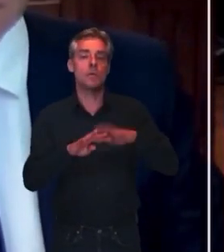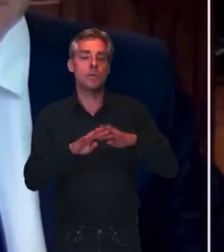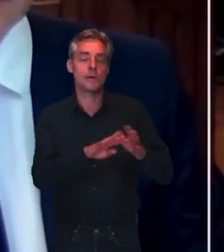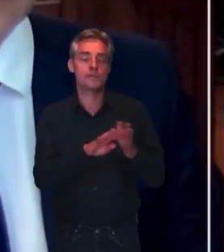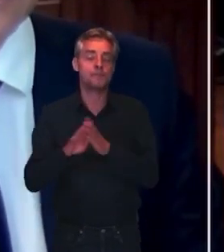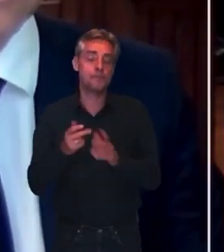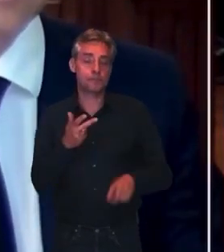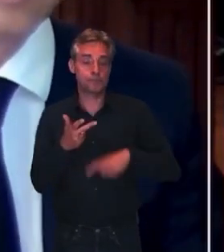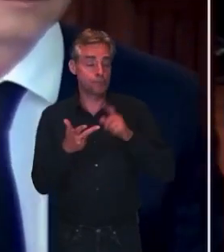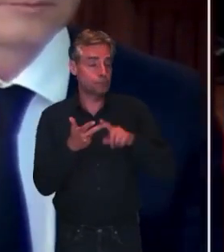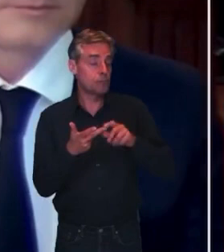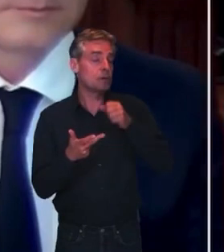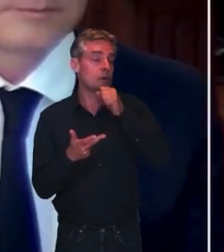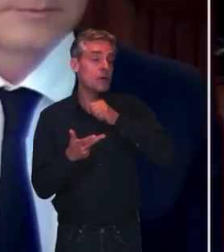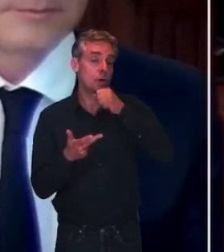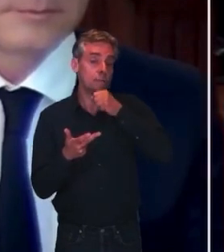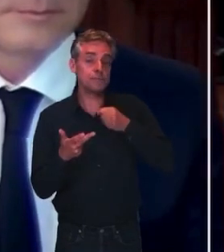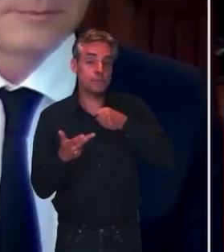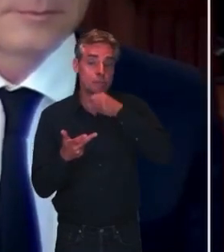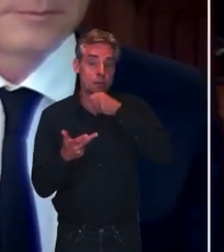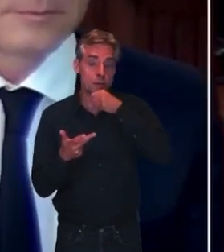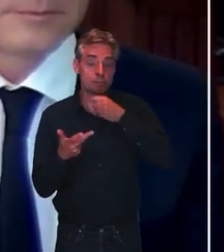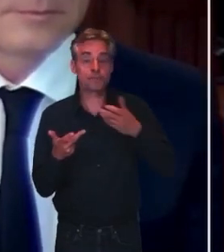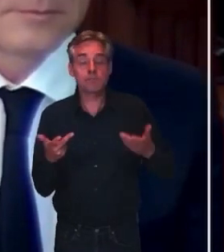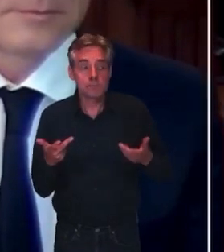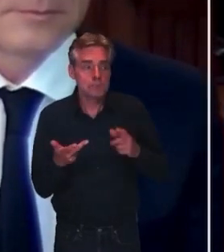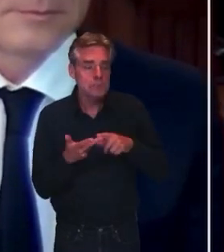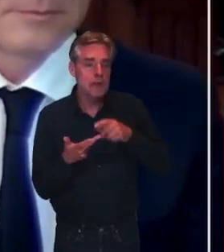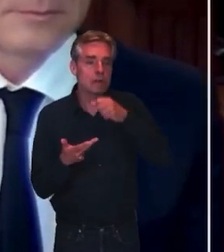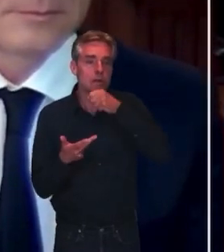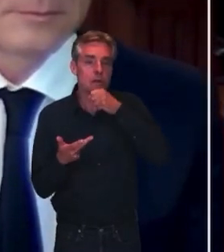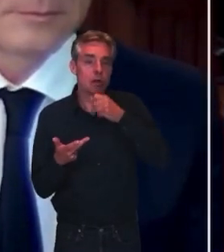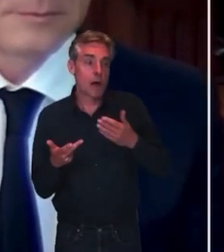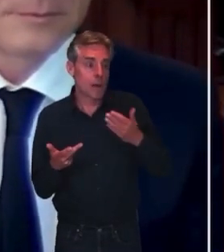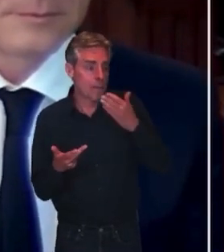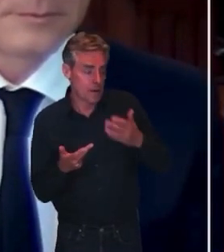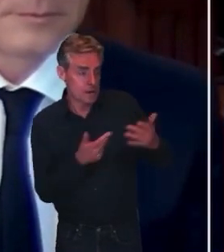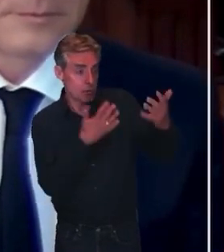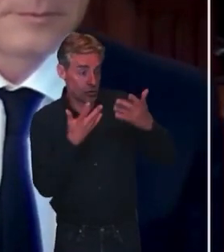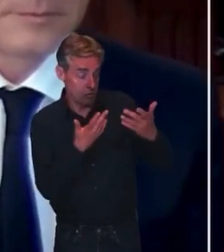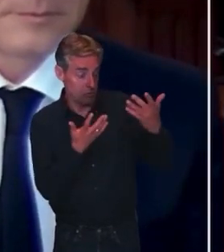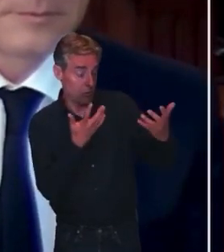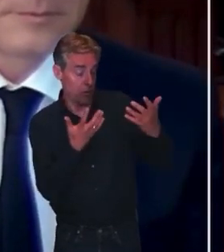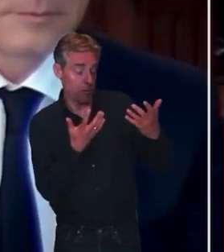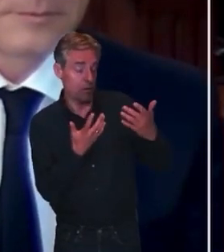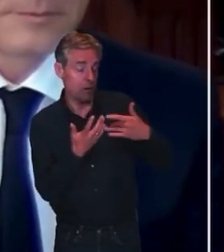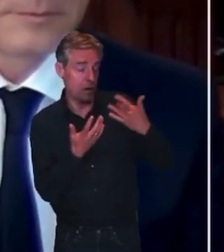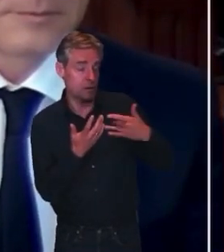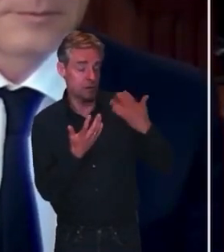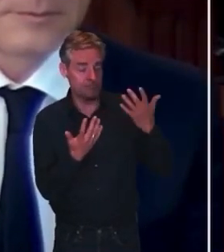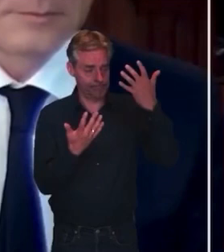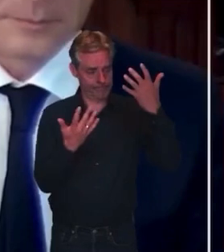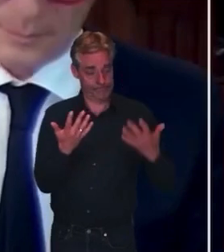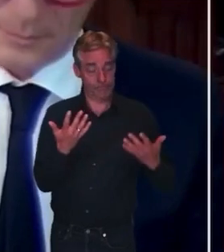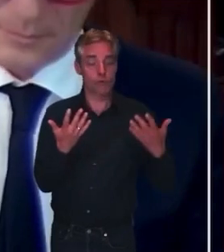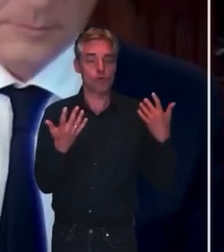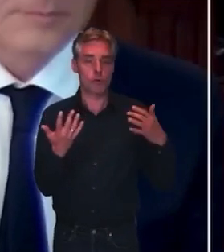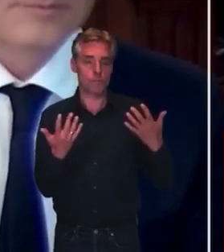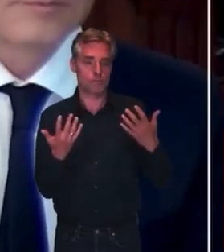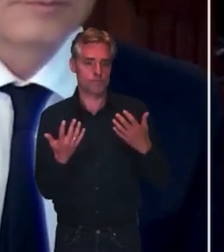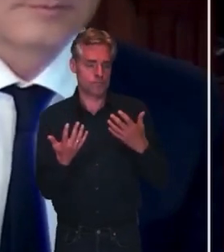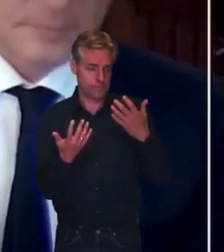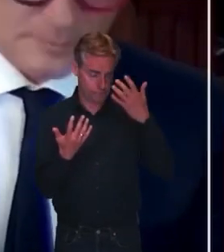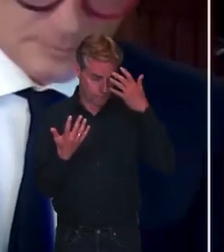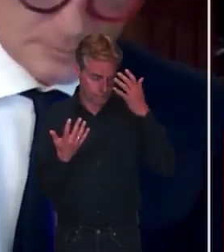sur les seniors. Et là, sur les seniors, et merci pour vos chiffres, on a quand même des chiffres qui sont très